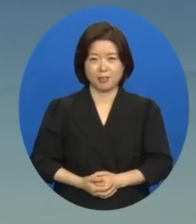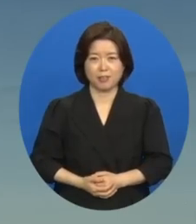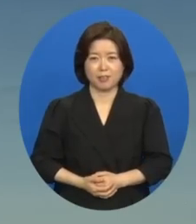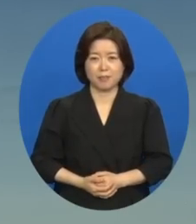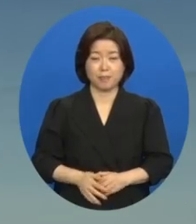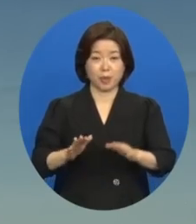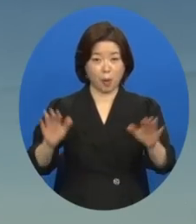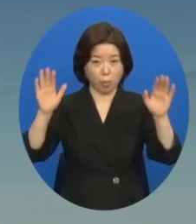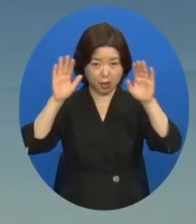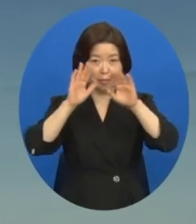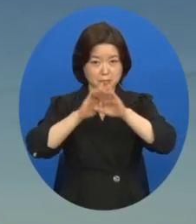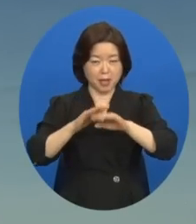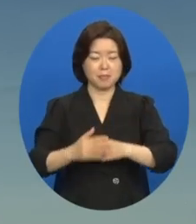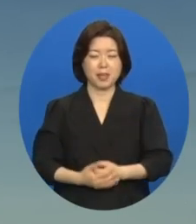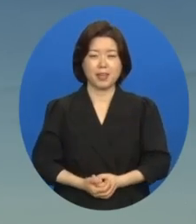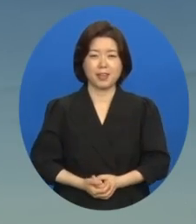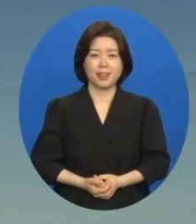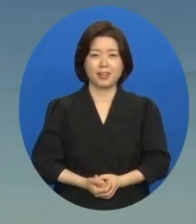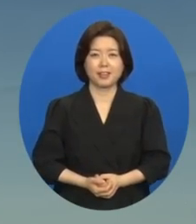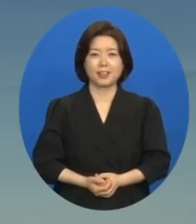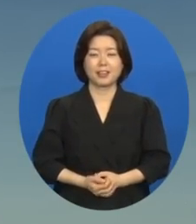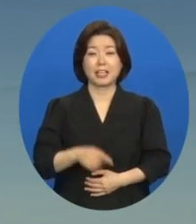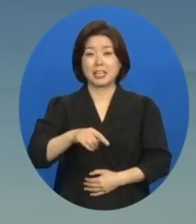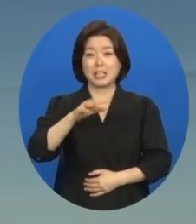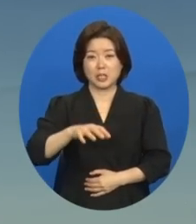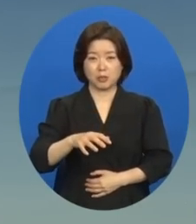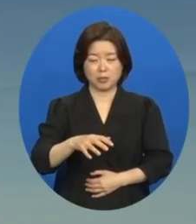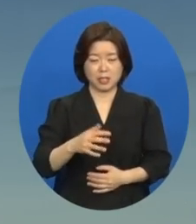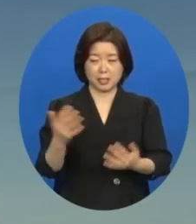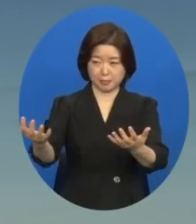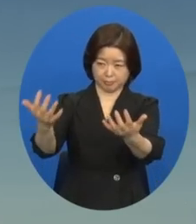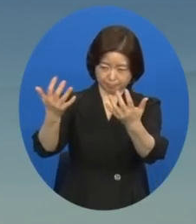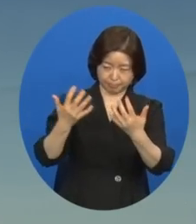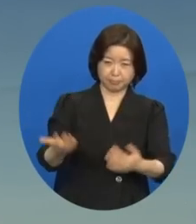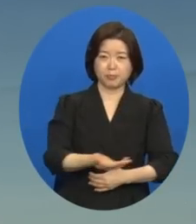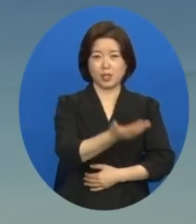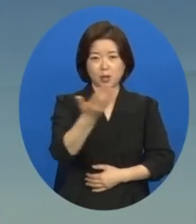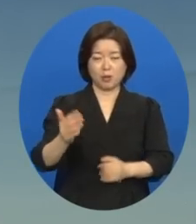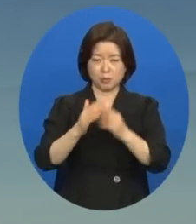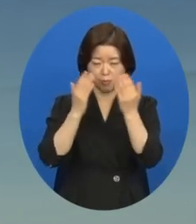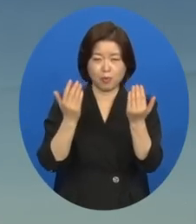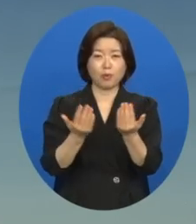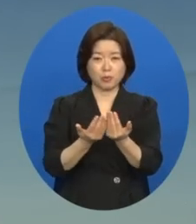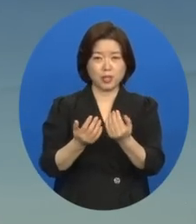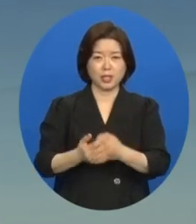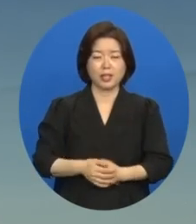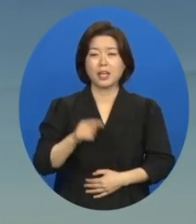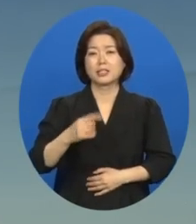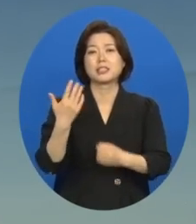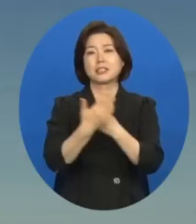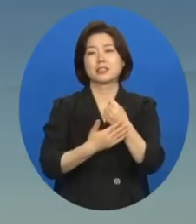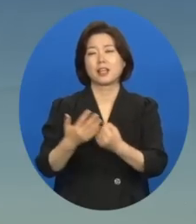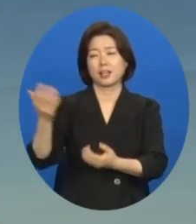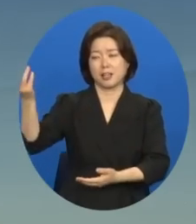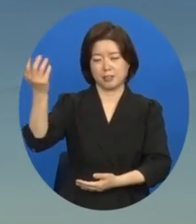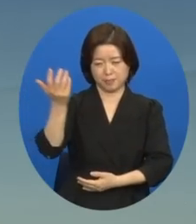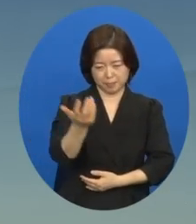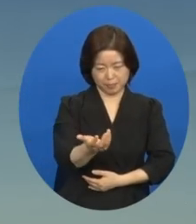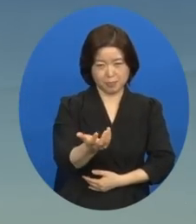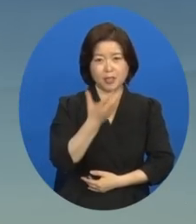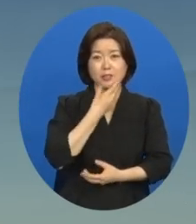저는 오늘 밤에 이 자리에 함께 예배하는 모든 분들에게 이 은혜가 임하기를